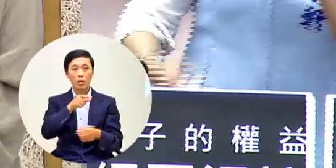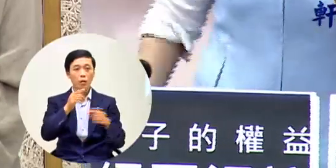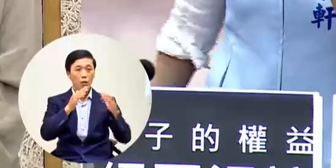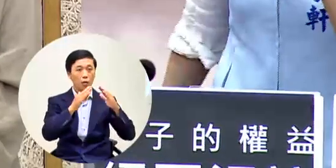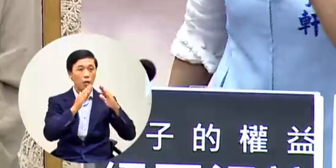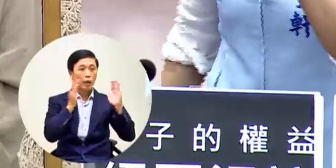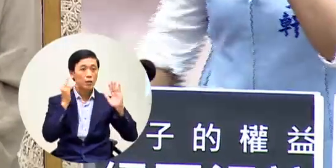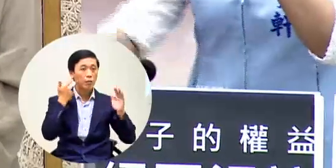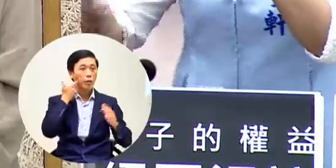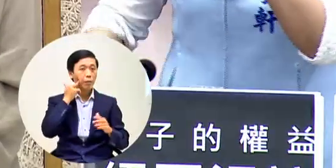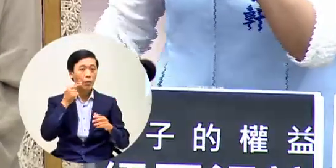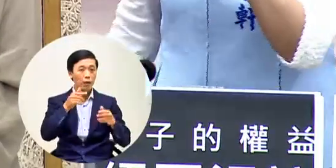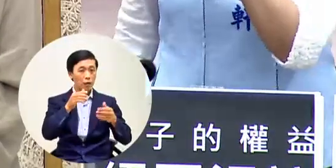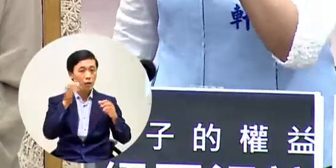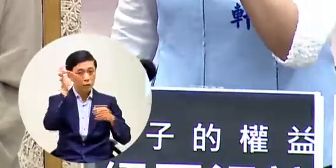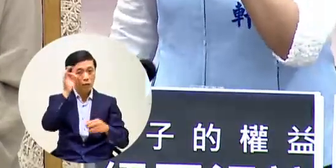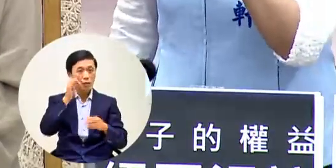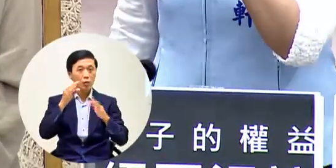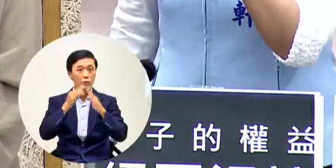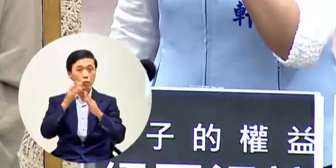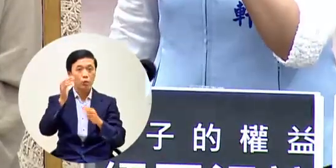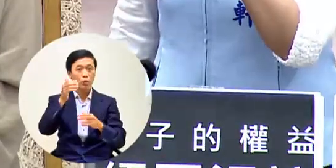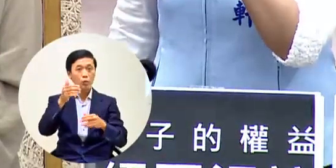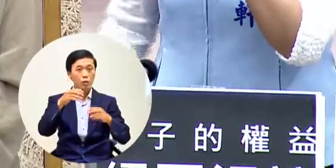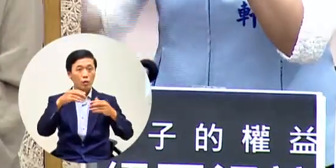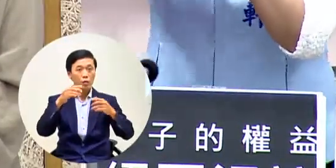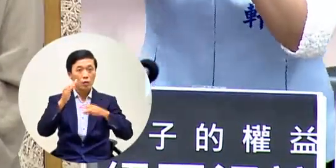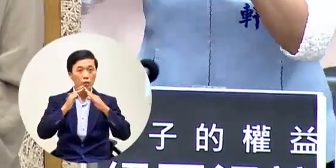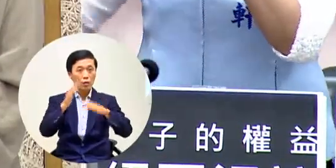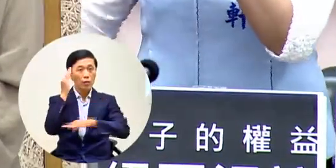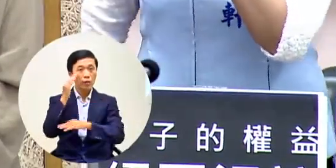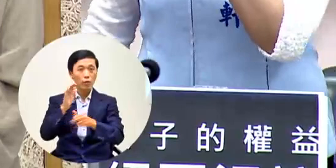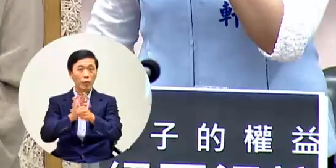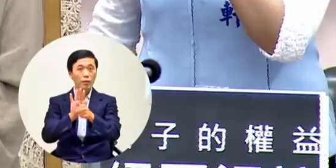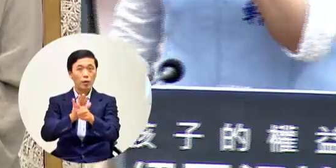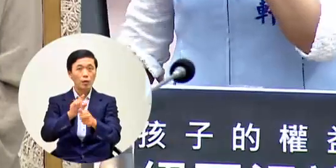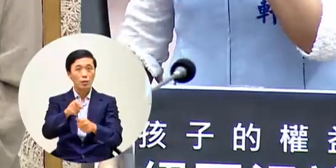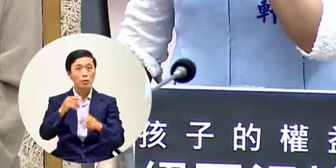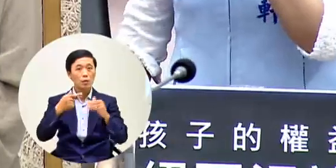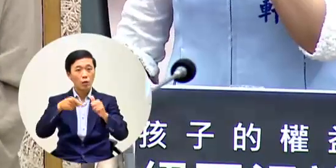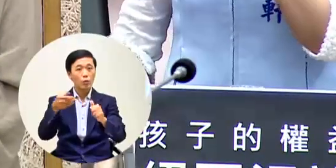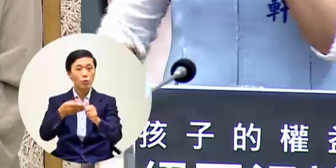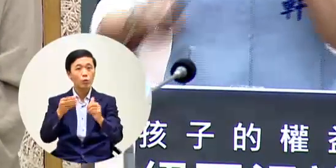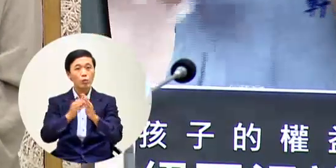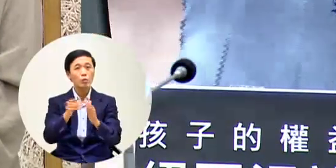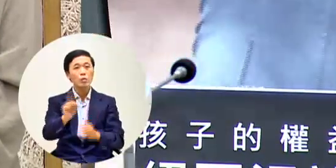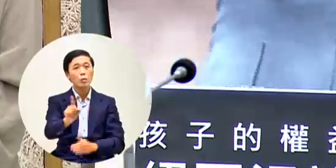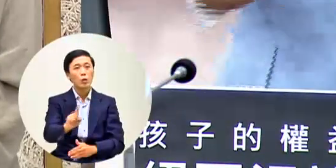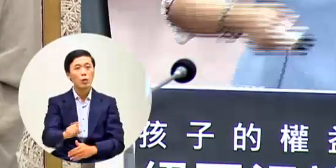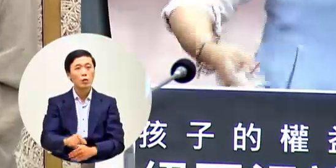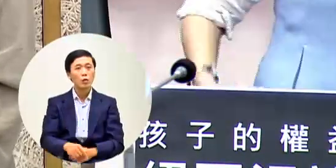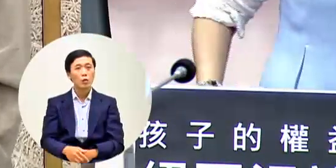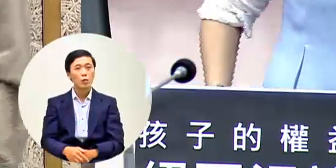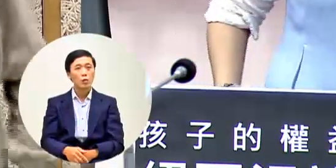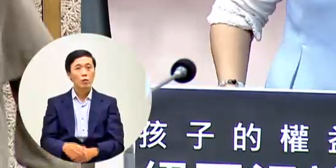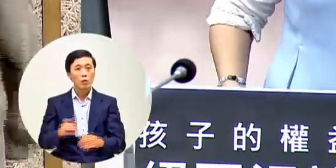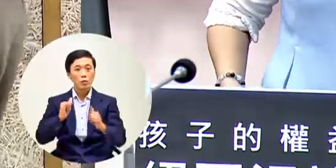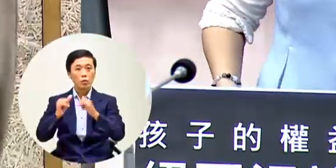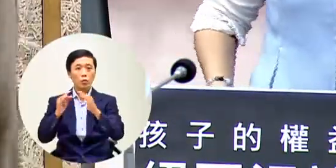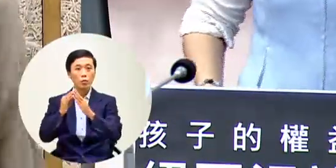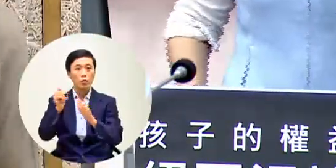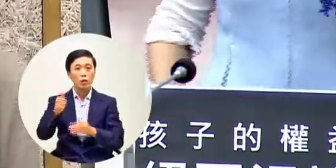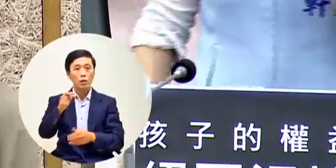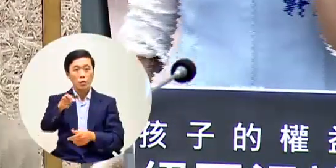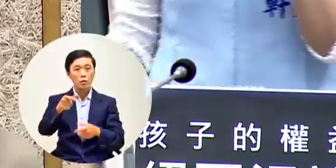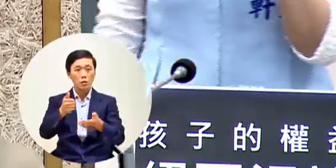好意思，我在处理邱议员大寮的案子。这什么教育局啊？来，社会局局长，请你回